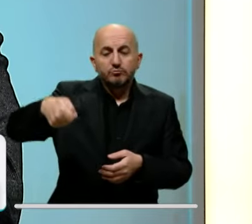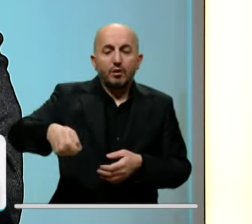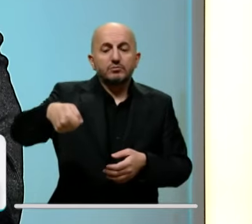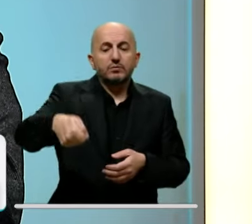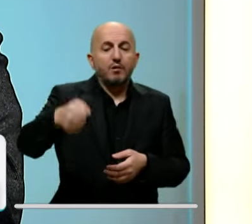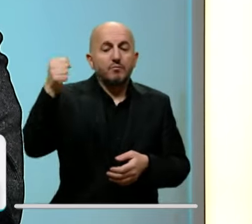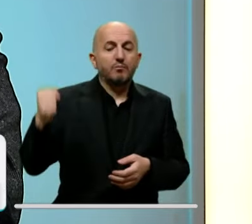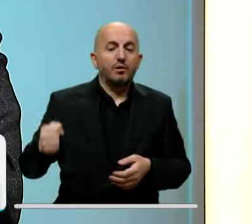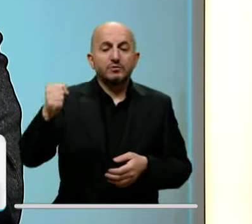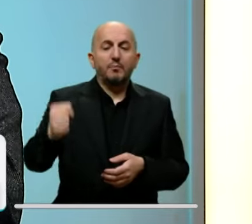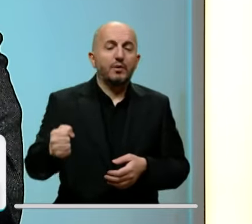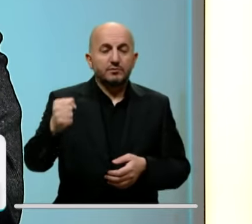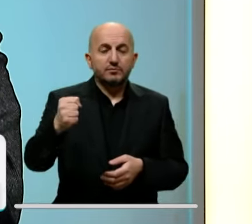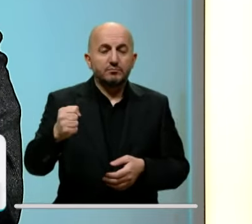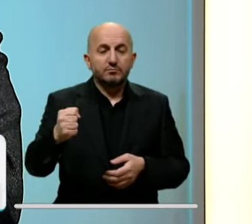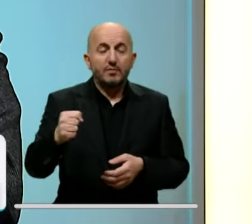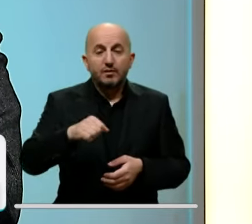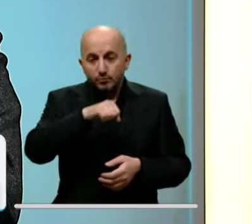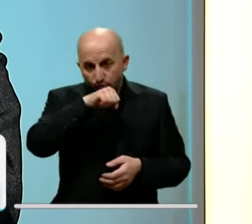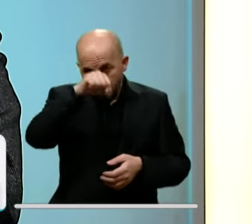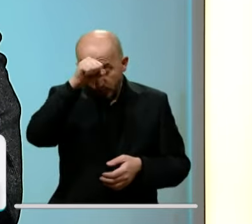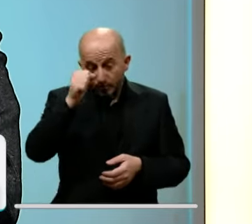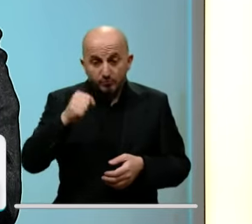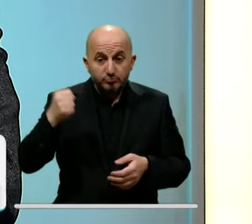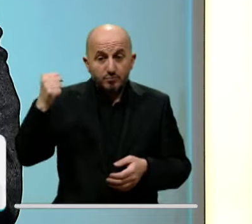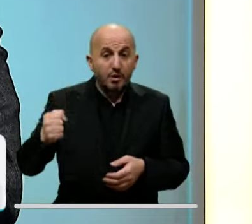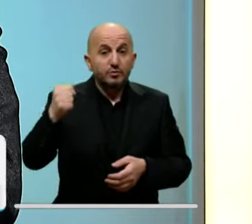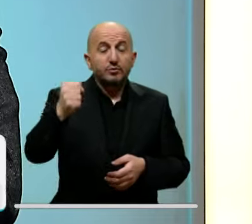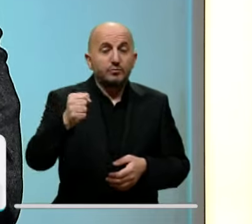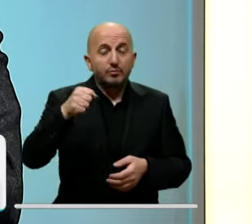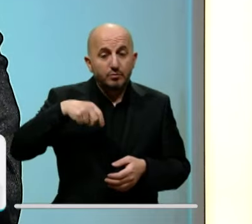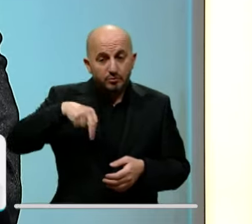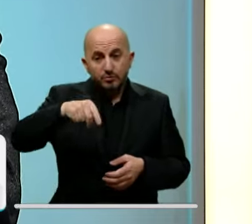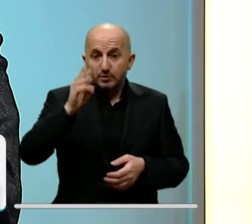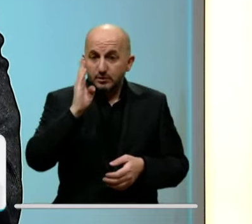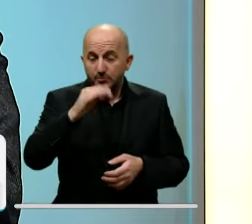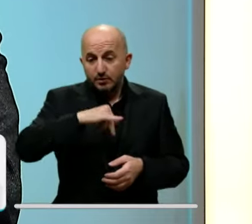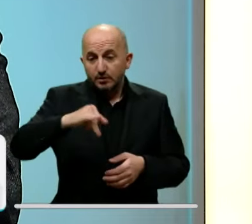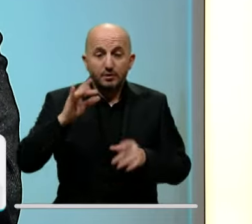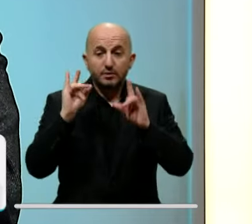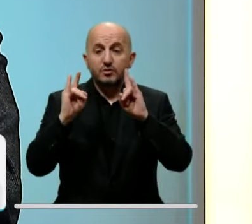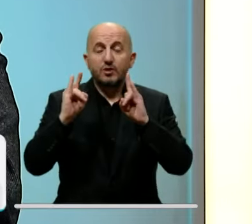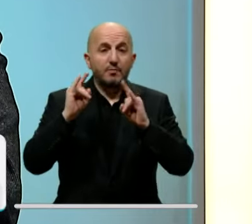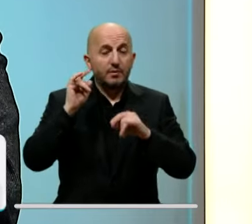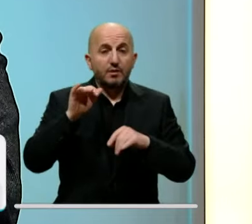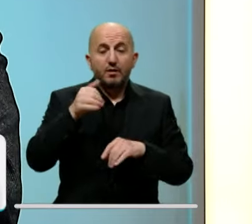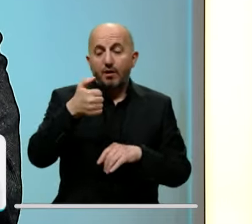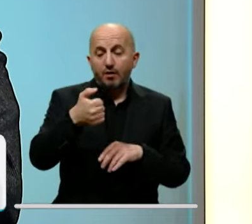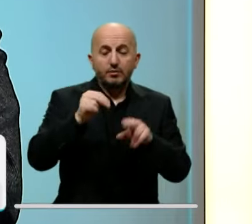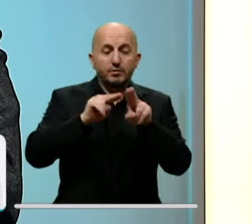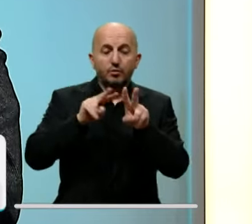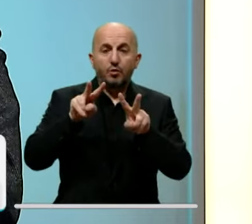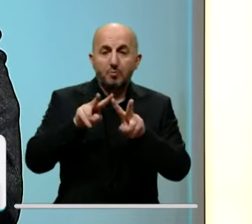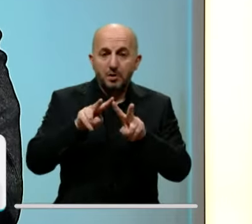Eee dedemiz ellerinden öperiz gidebiliyorsan yakınındaki camiye en yakın alt Evet